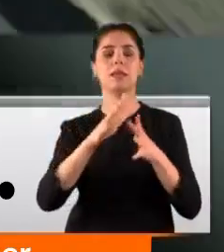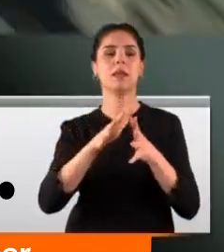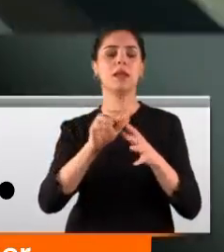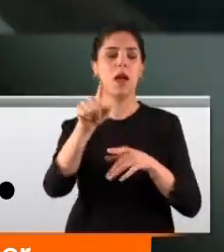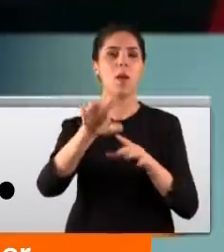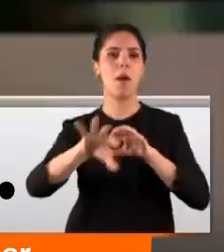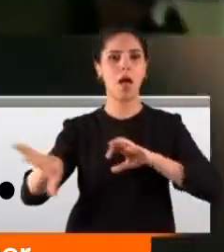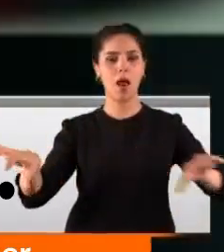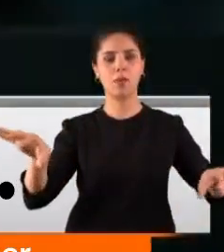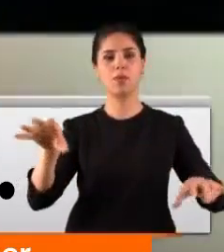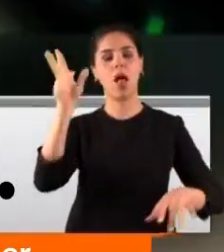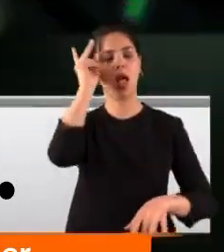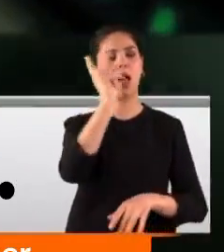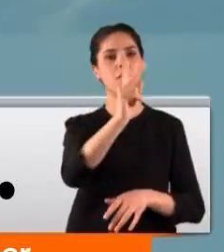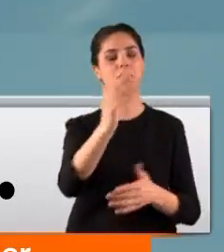oldu.